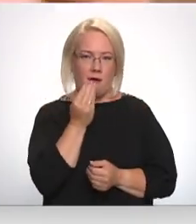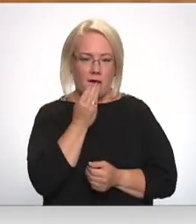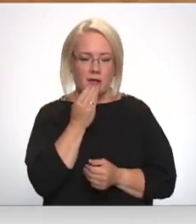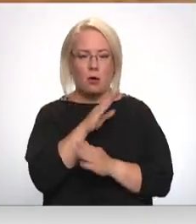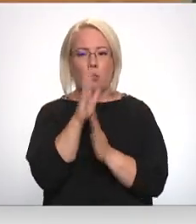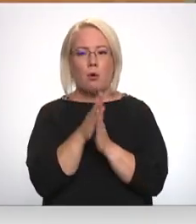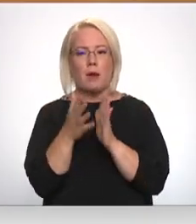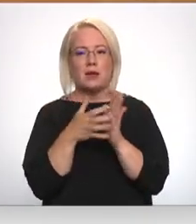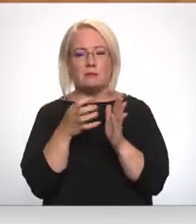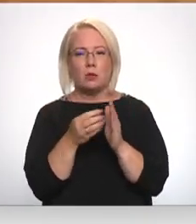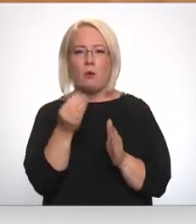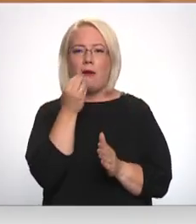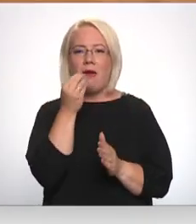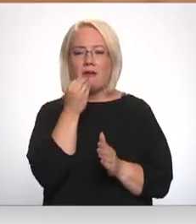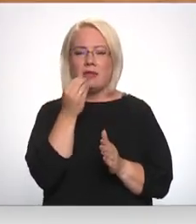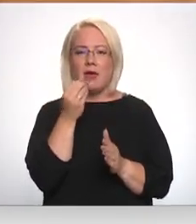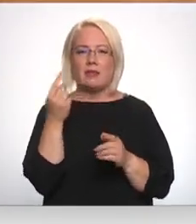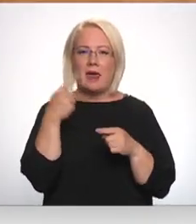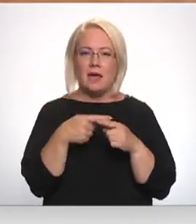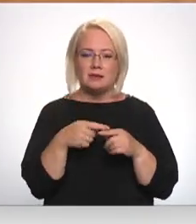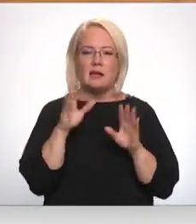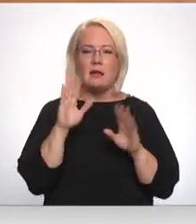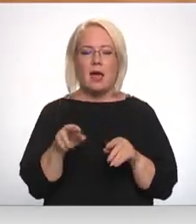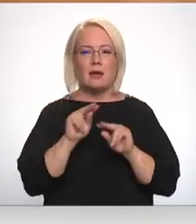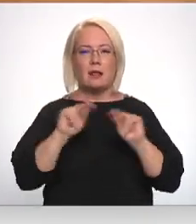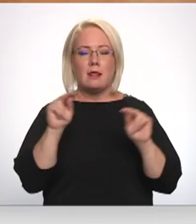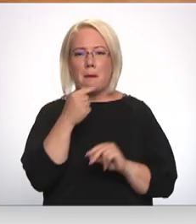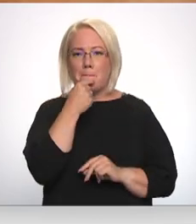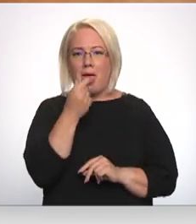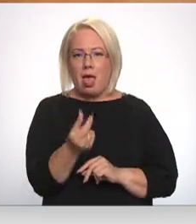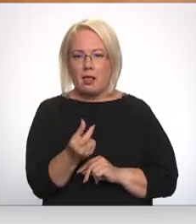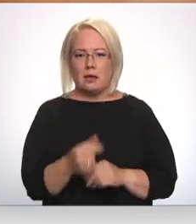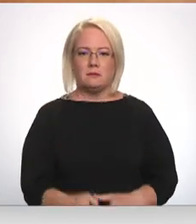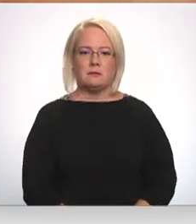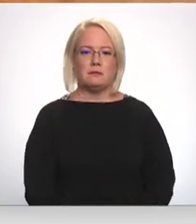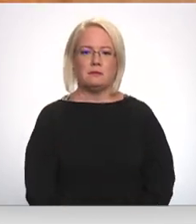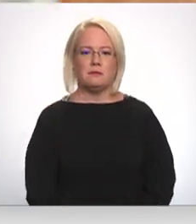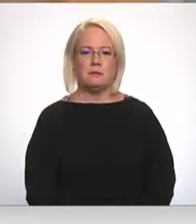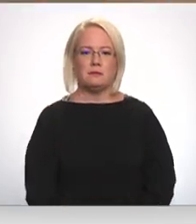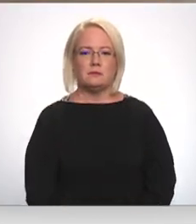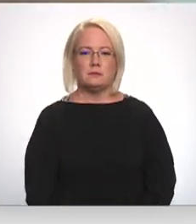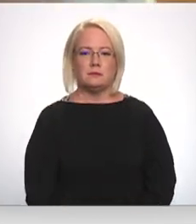izmanto ēdienreizes kā iespēju, lai trenētu arī žirafu mēles.